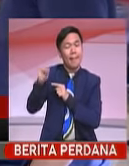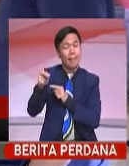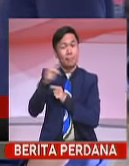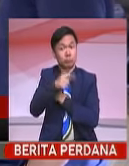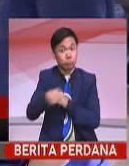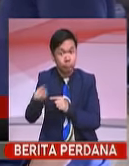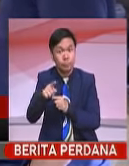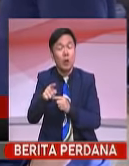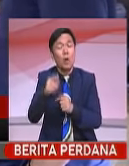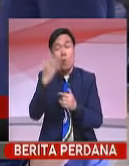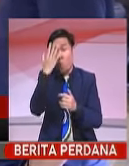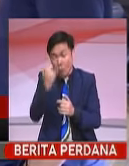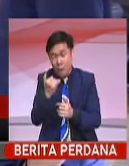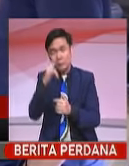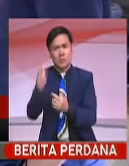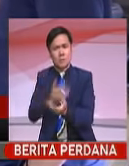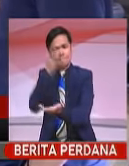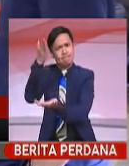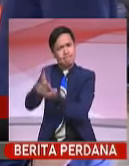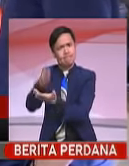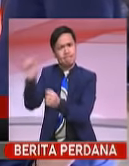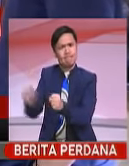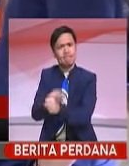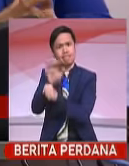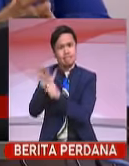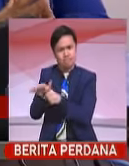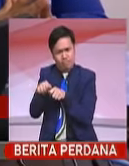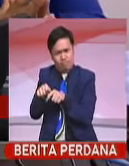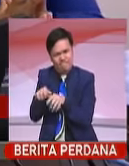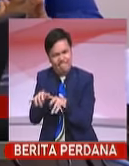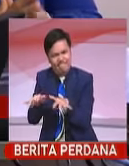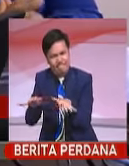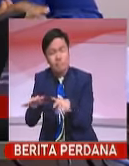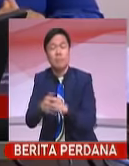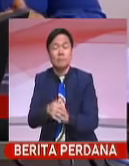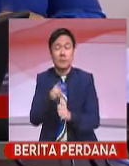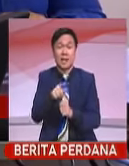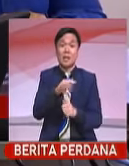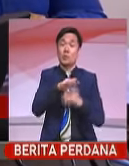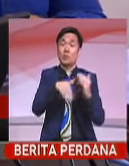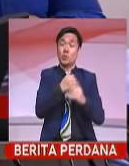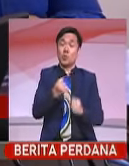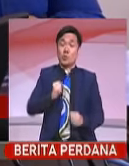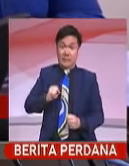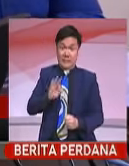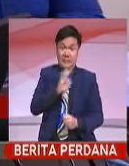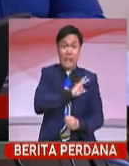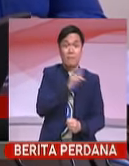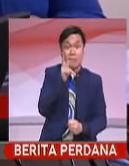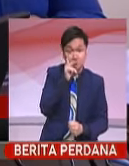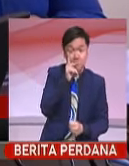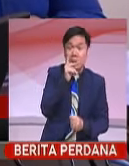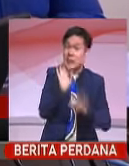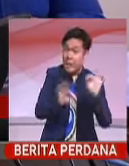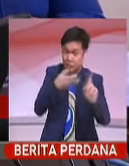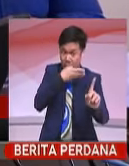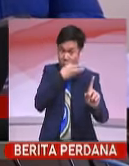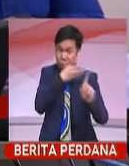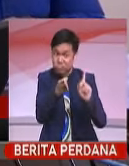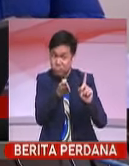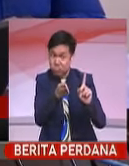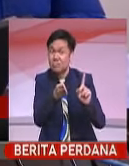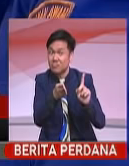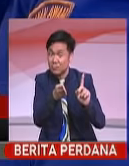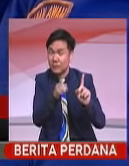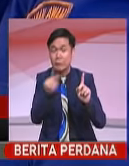dalam usaha memutuskan rantaian penularan pandemik itu. Tegas beliau, penjawat awam Negeri Kedah boleh dikenakan tindakan tata tertib